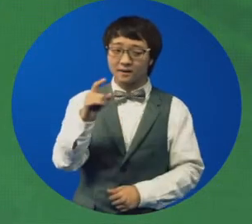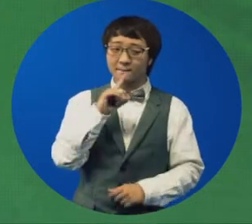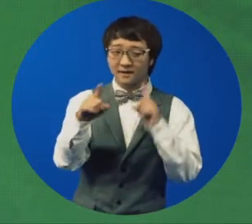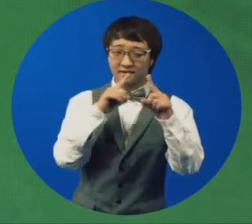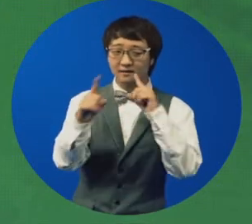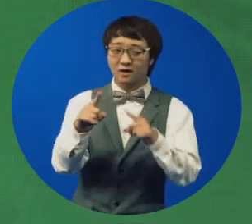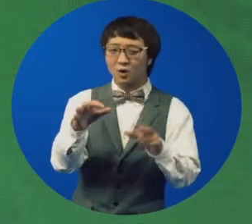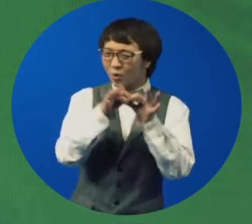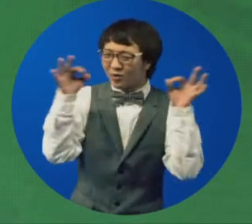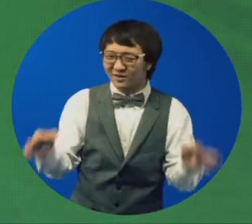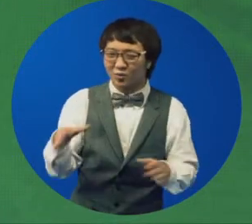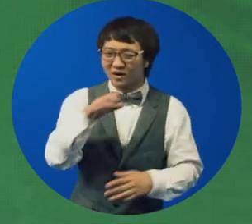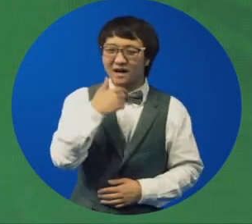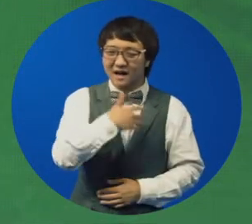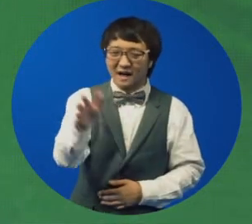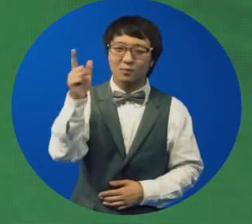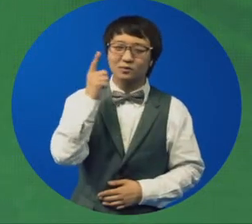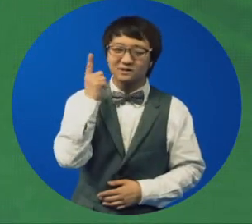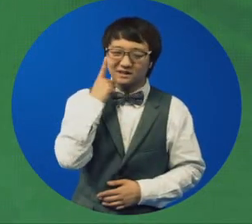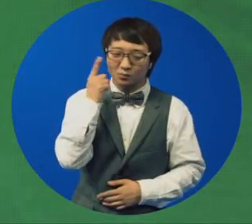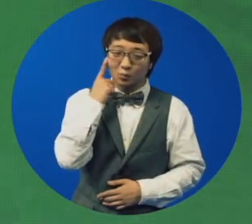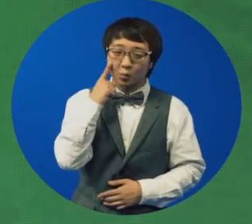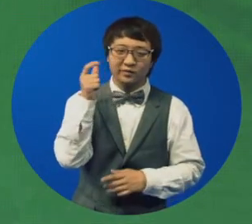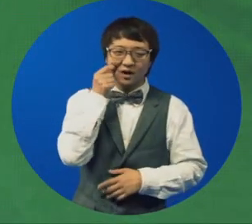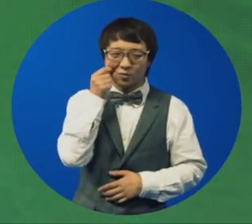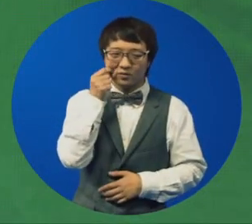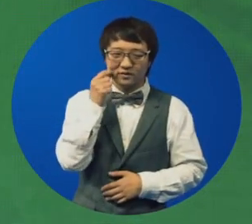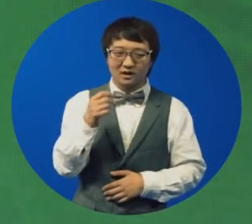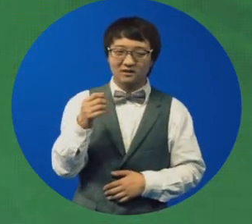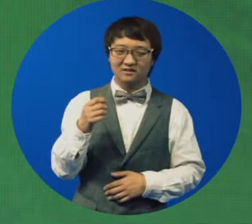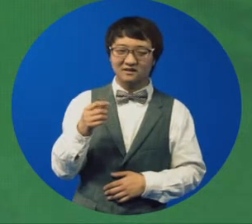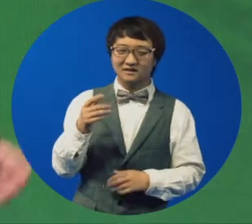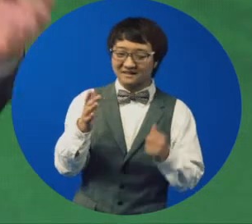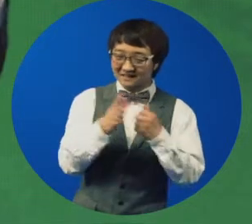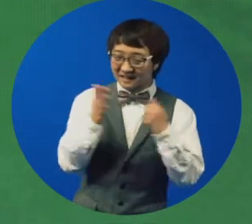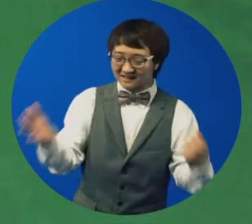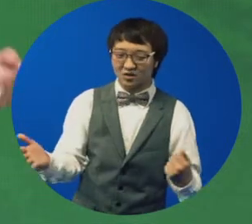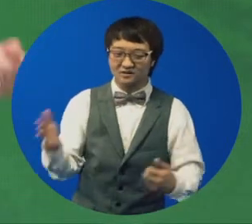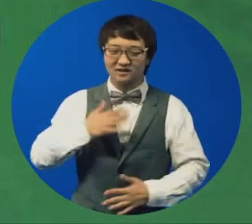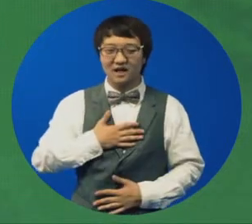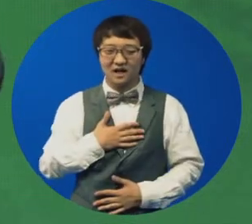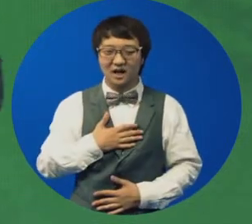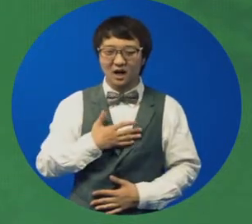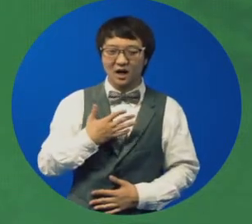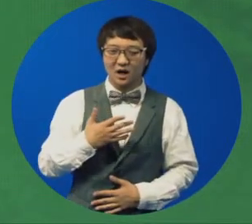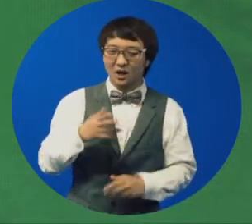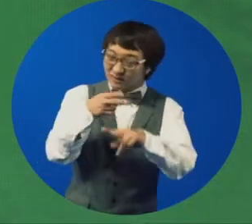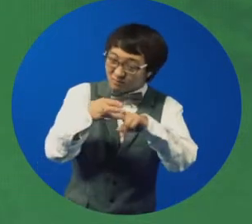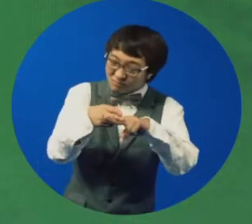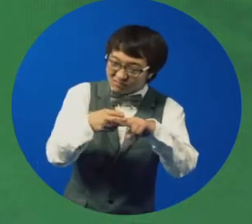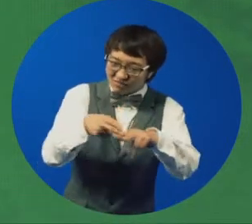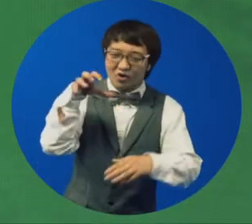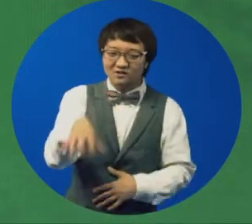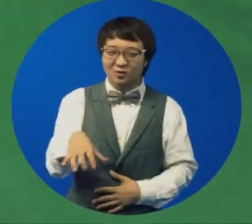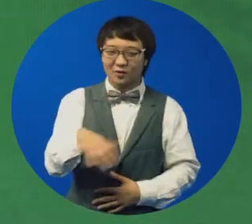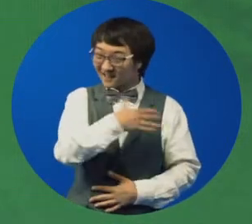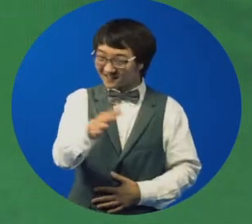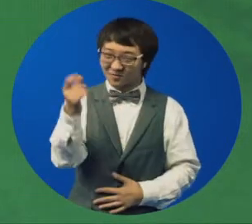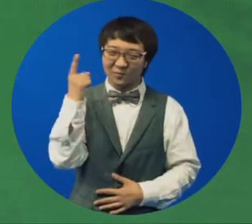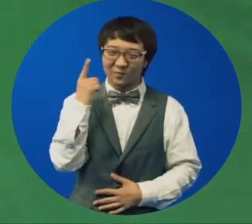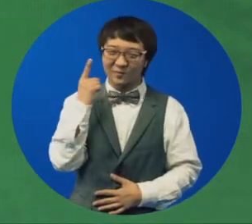곳. 그래서 부엌으로 가면 어떻겠냐고 말을 했습니다. 우리는 항상 손을 잡고 다닙니다. 내가 그